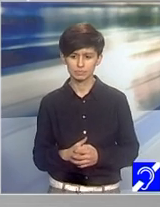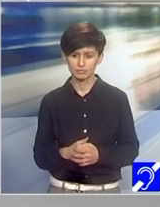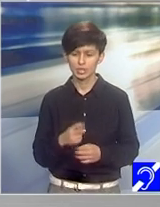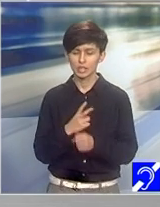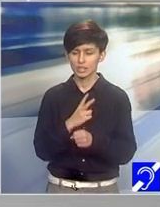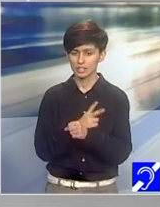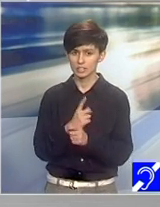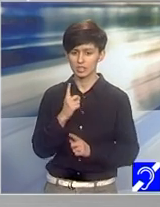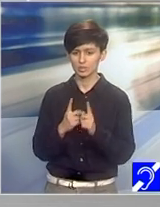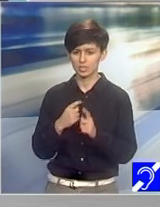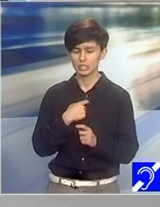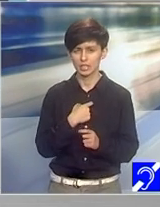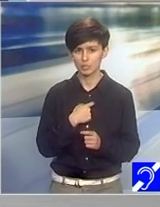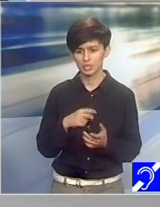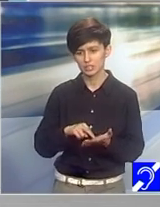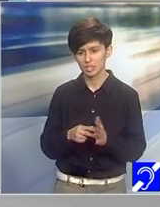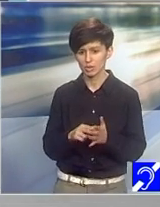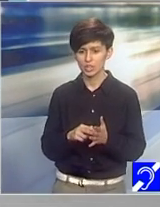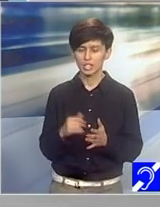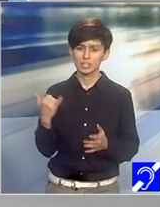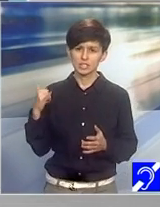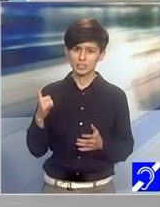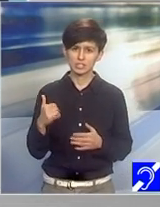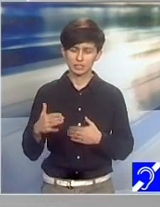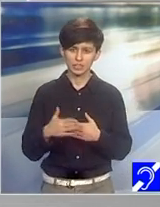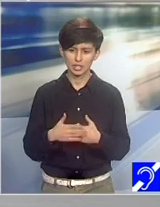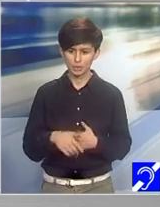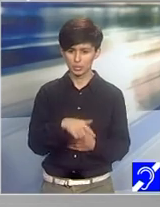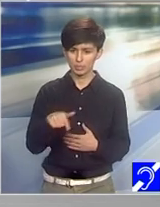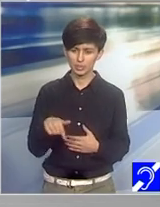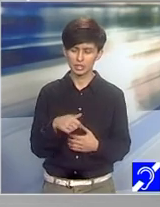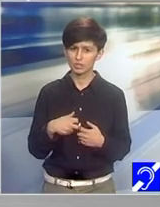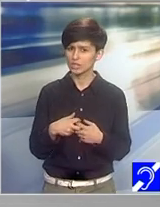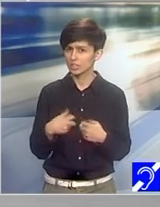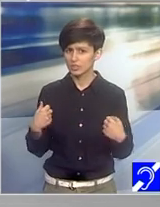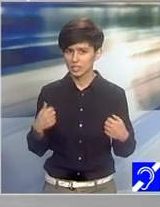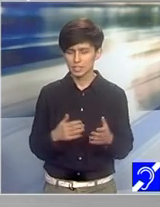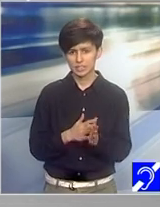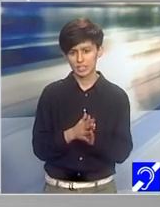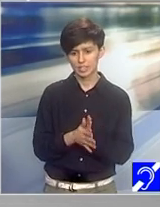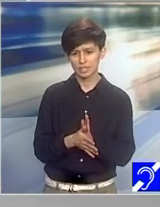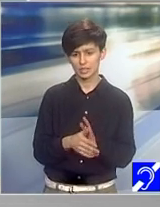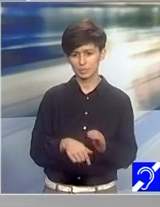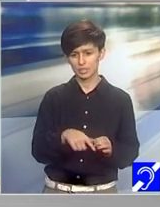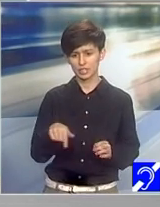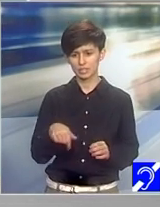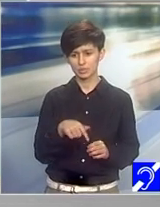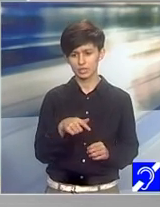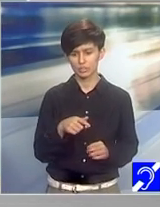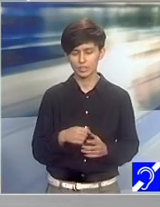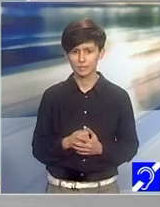dacă poate, sau organizații, să vină aproape de noi, fără să ne mai implicăm noi. Dar